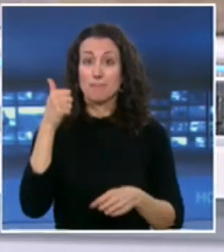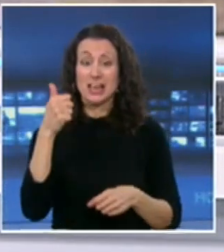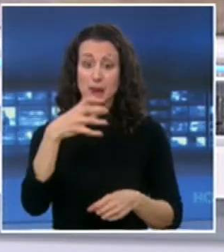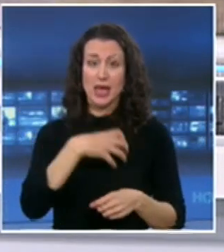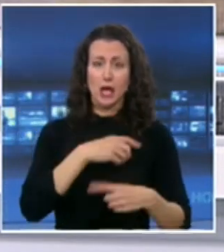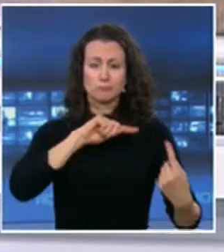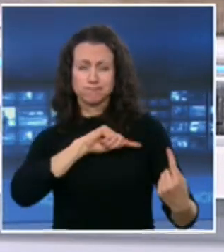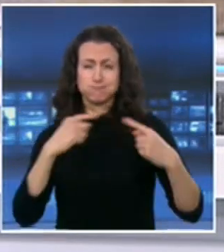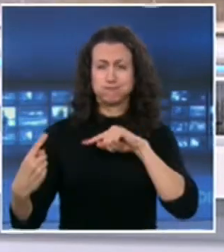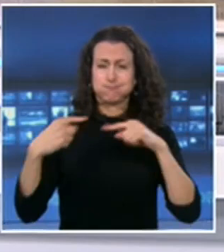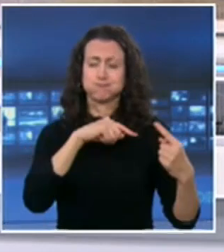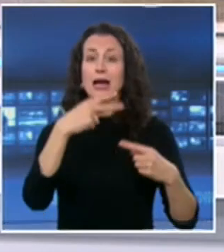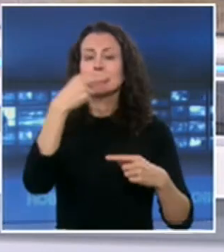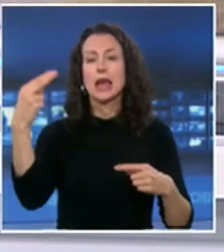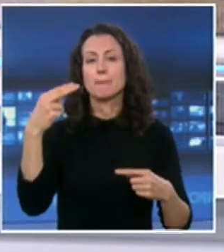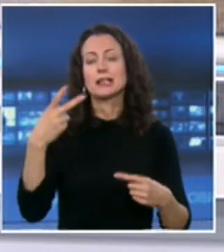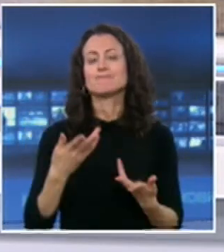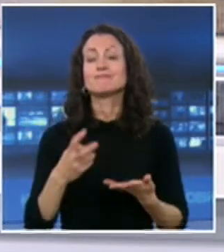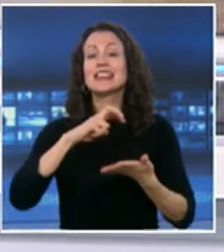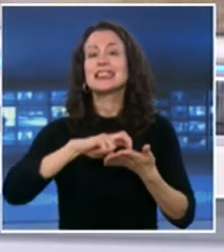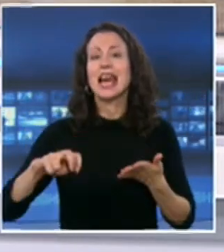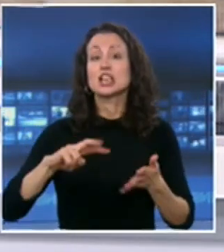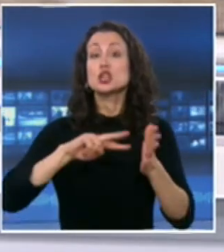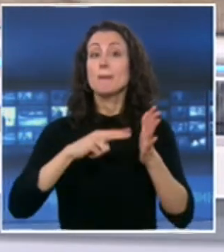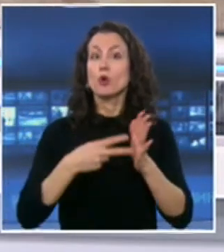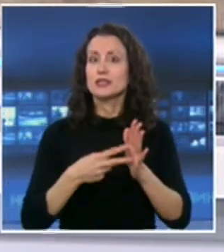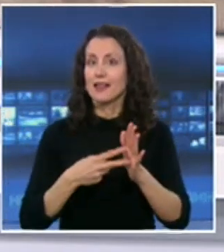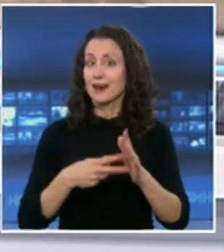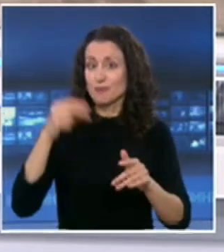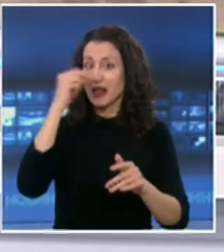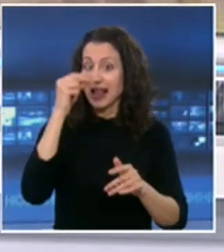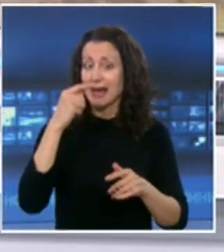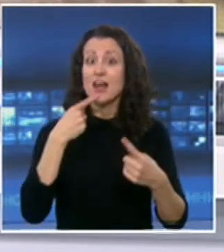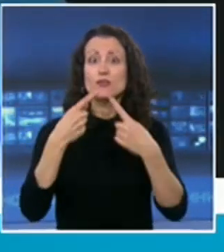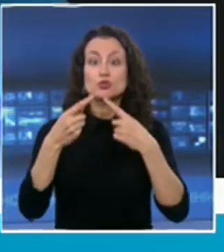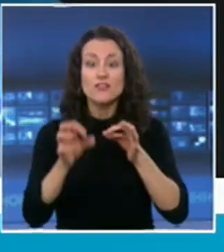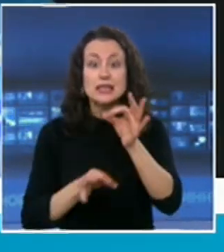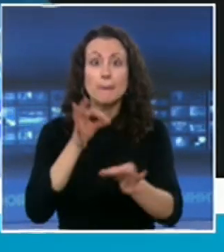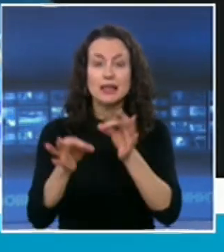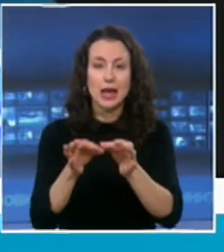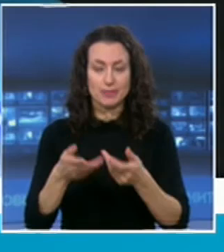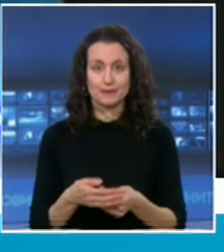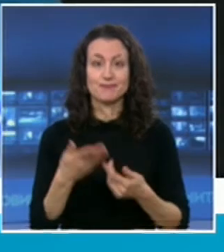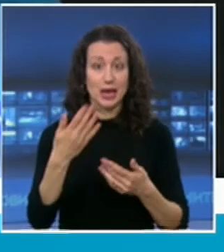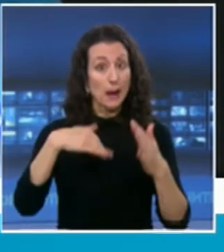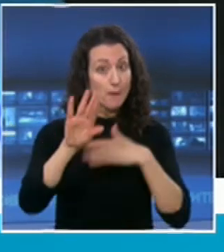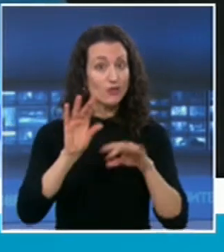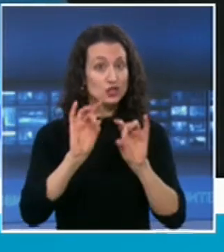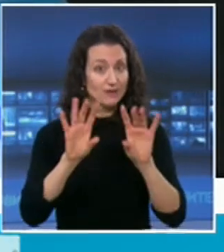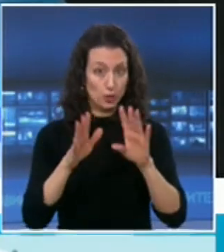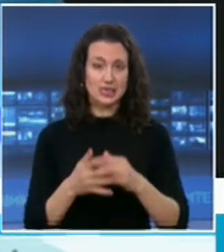спор на тема данъчната политика, която трябва да води държавата в условията на пандемия. Евелина Николова с още информация. Добър